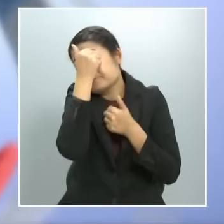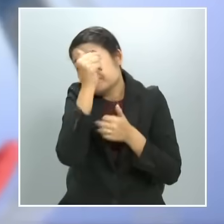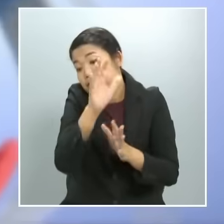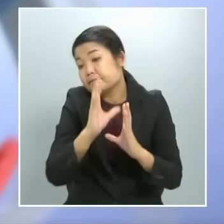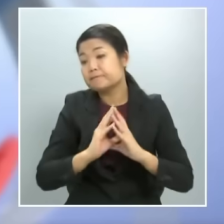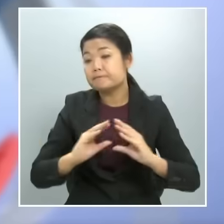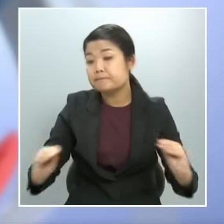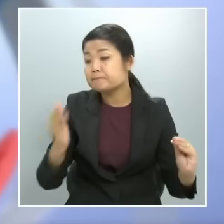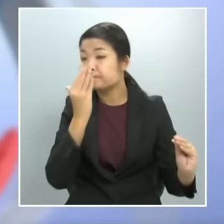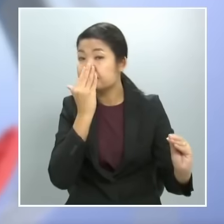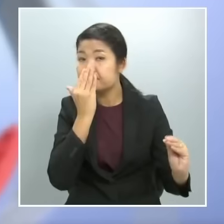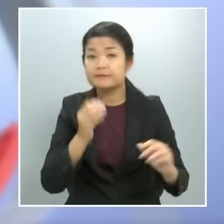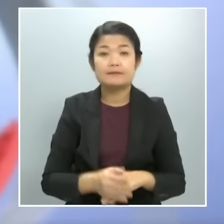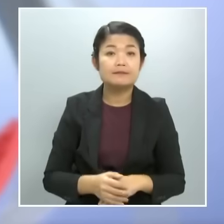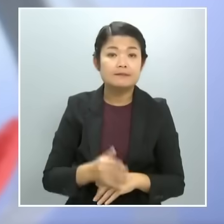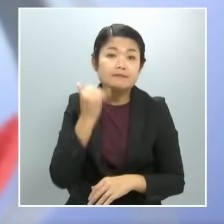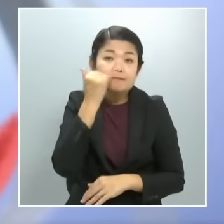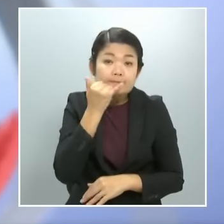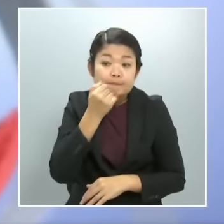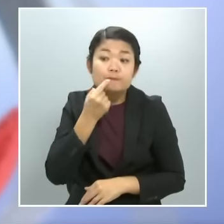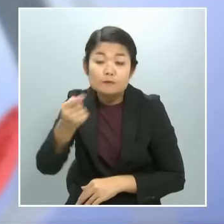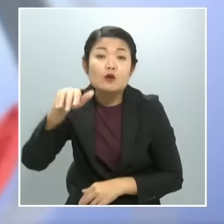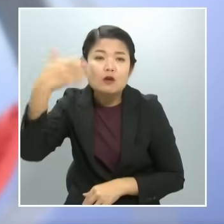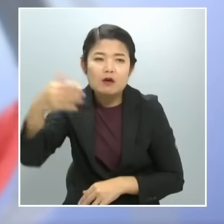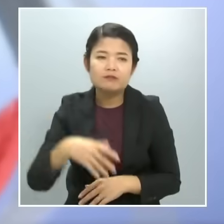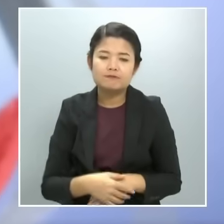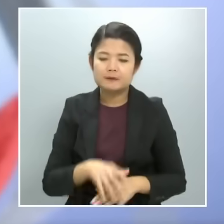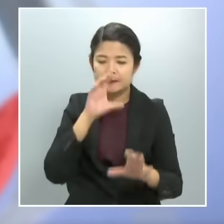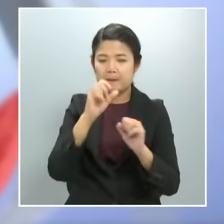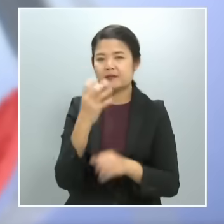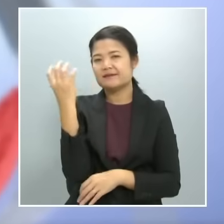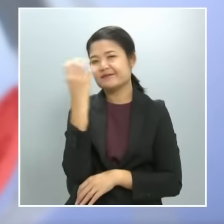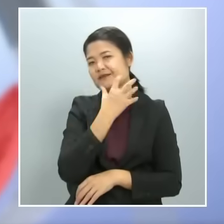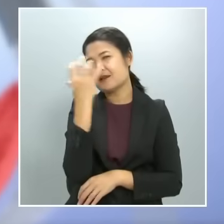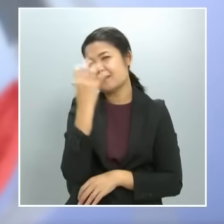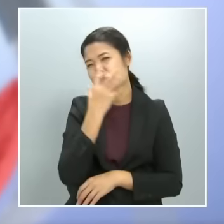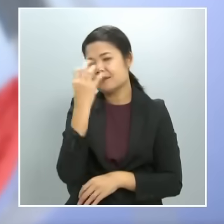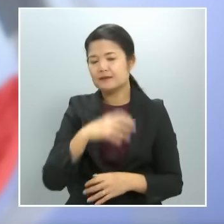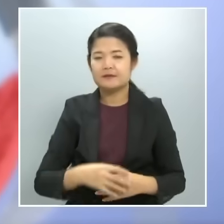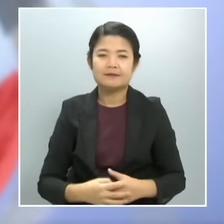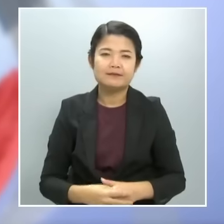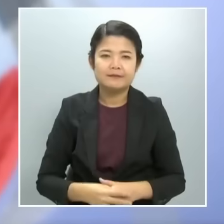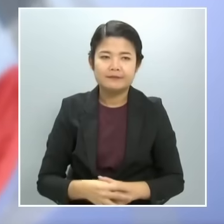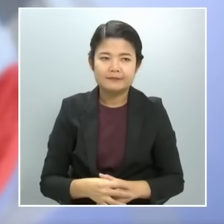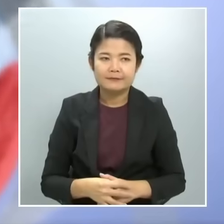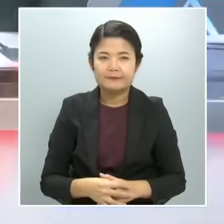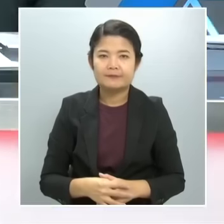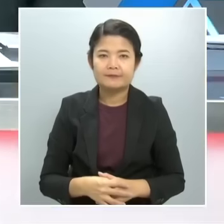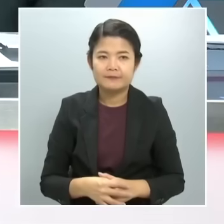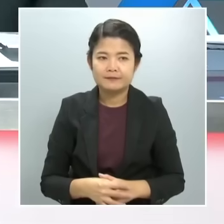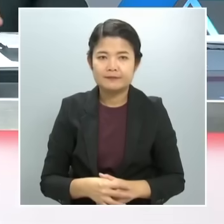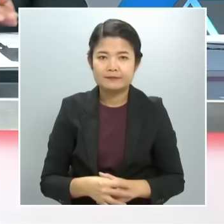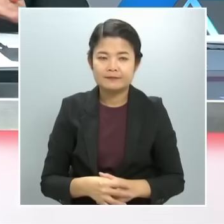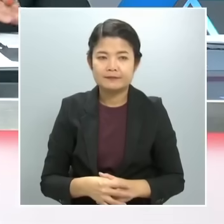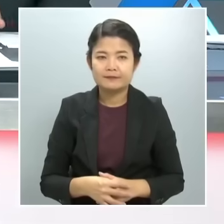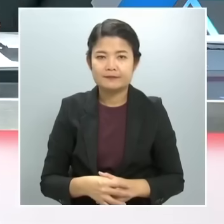กริบคุณย่าไปแจ้งก่อนโอ้ขำผมบอกเลยทำแบบเนี้ยเนี่ยฮะเ้าโอเคแต่